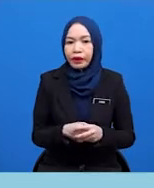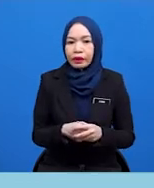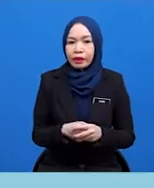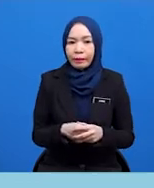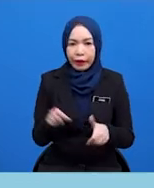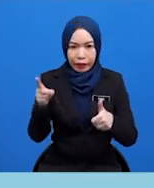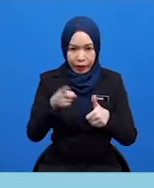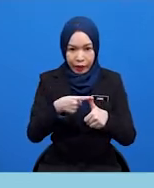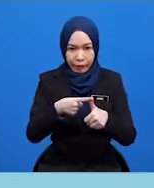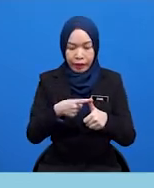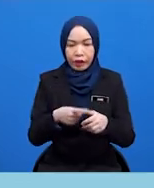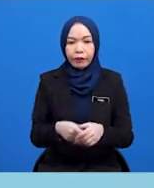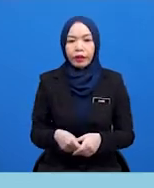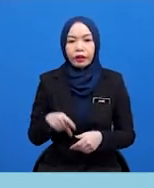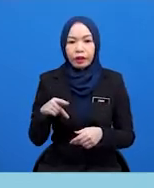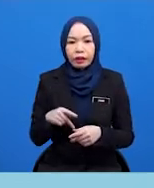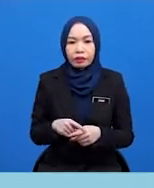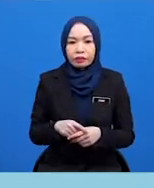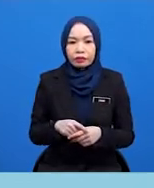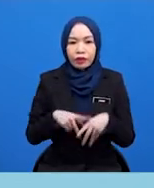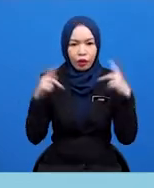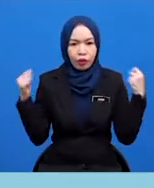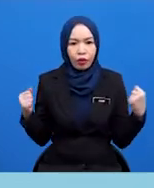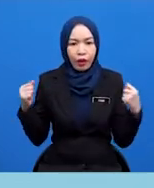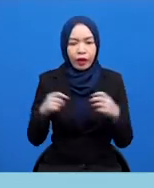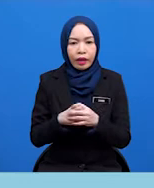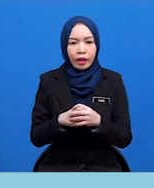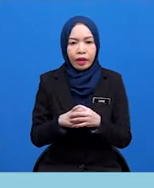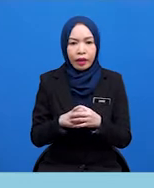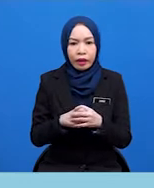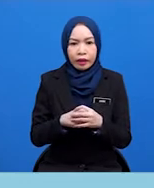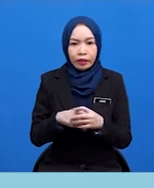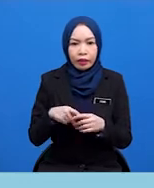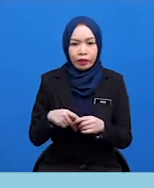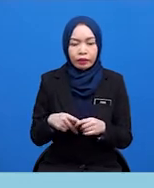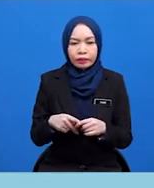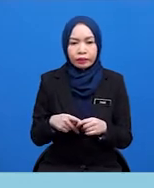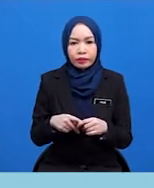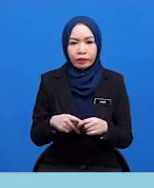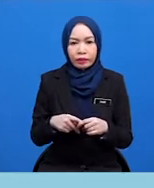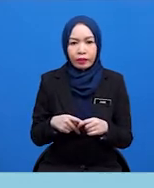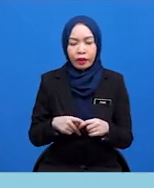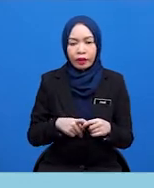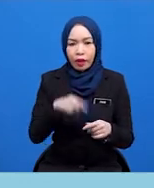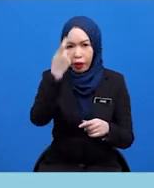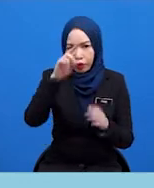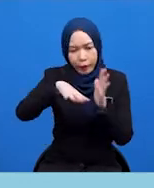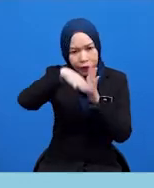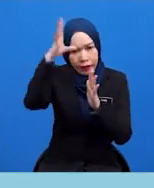pertama, penguatkuasaan undang-undang melalui Akta Kualiti Alam